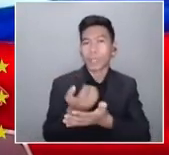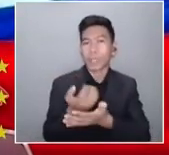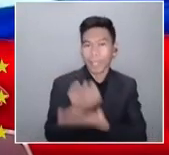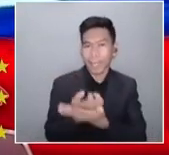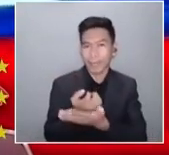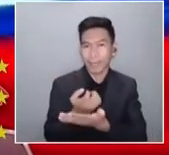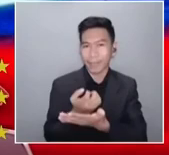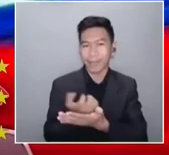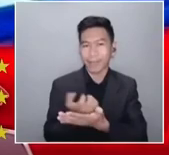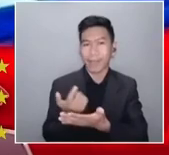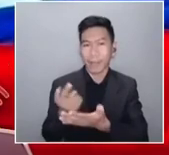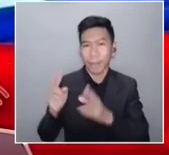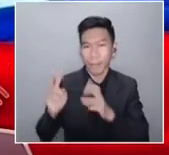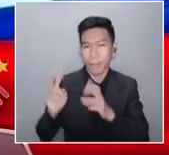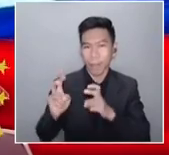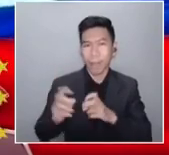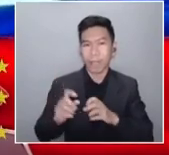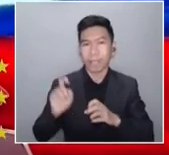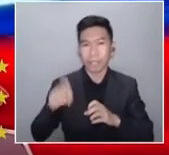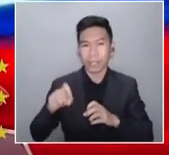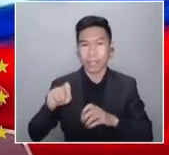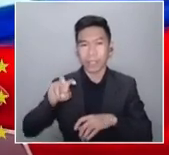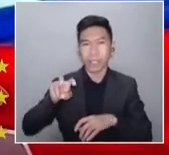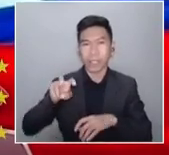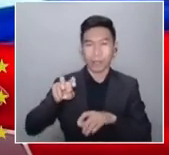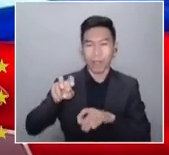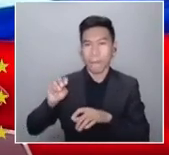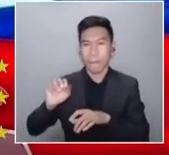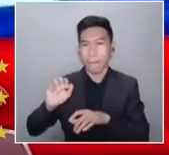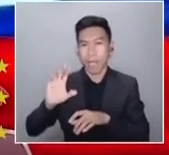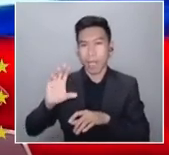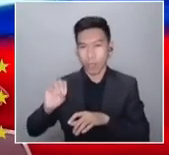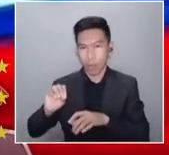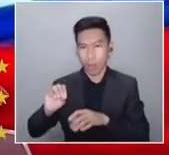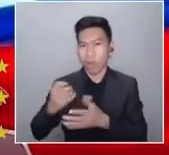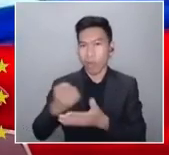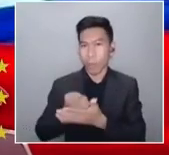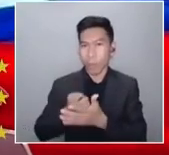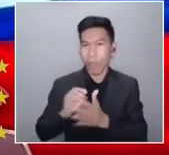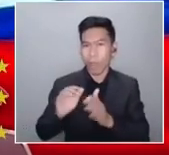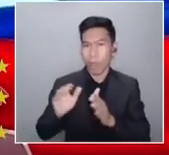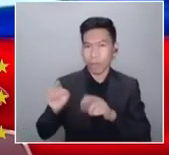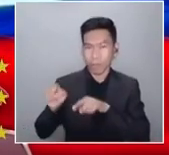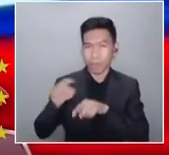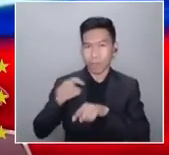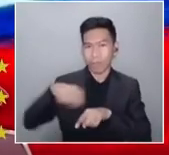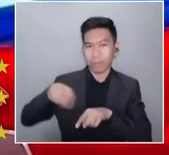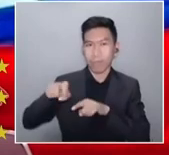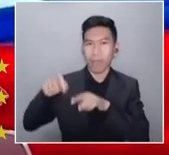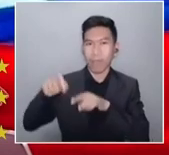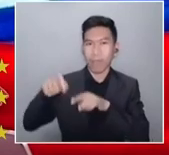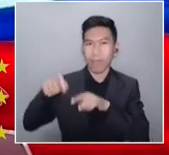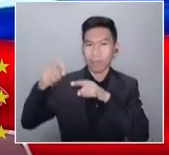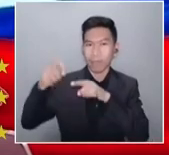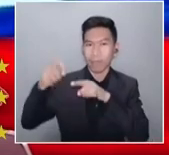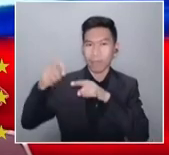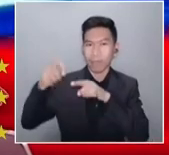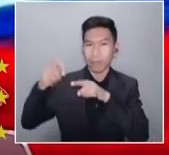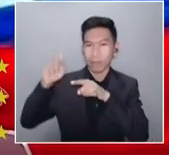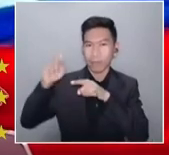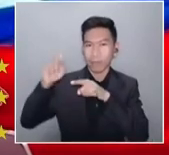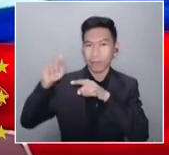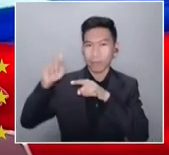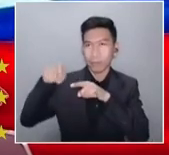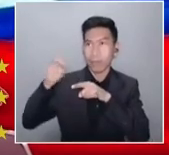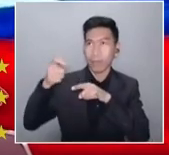Keynesian macroeconomic principles that allows for the trickle-down effect sa ating mga kababayan in